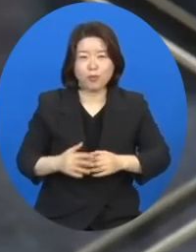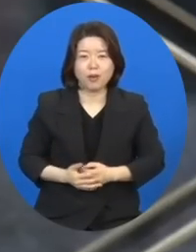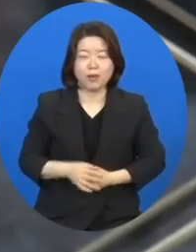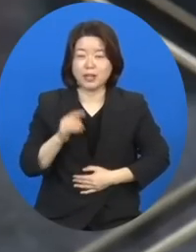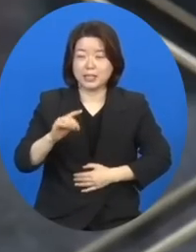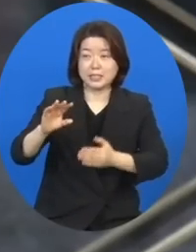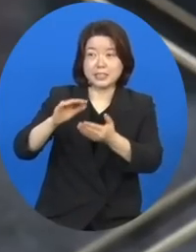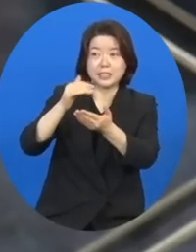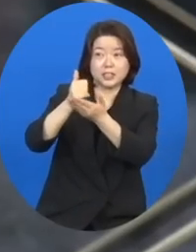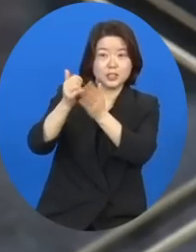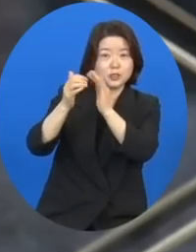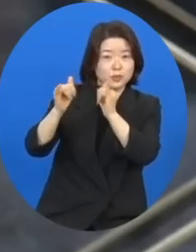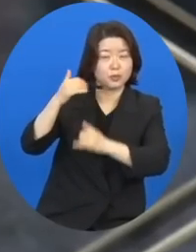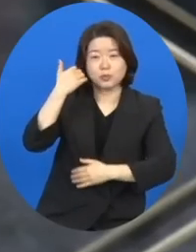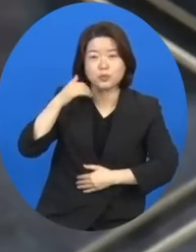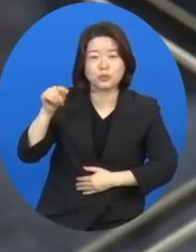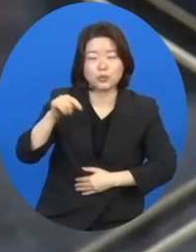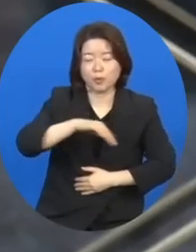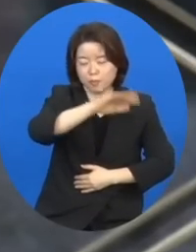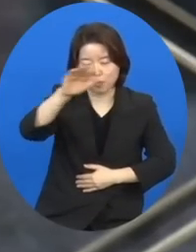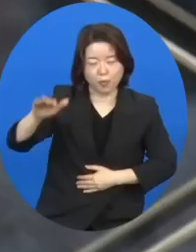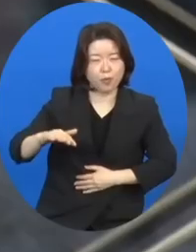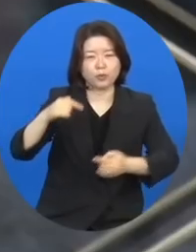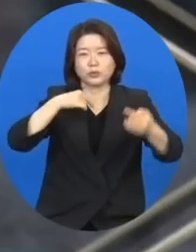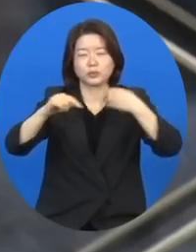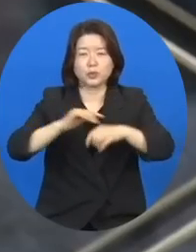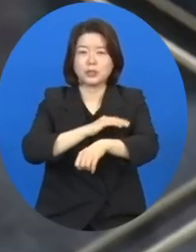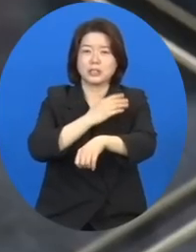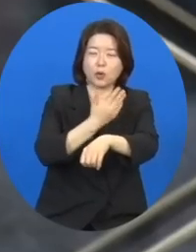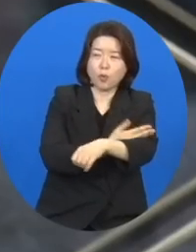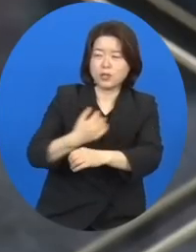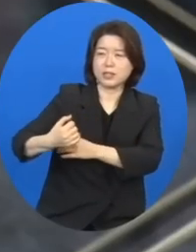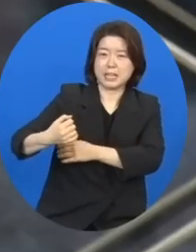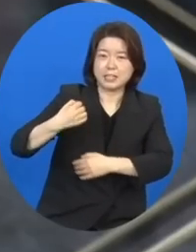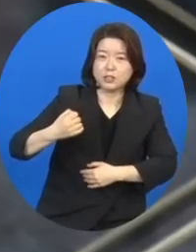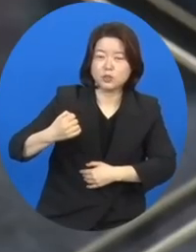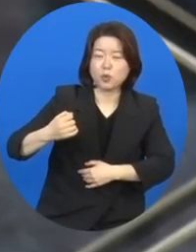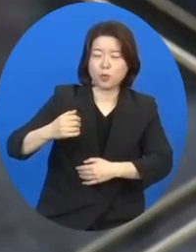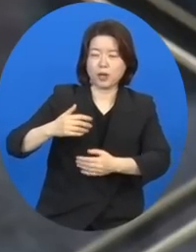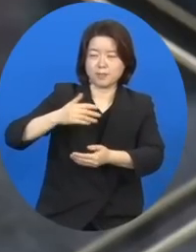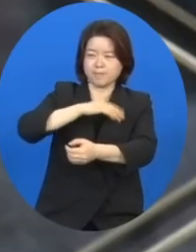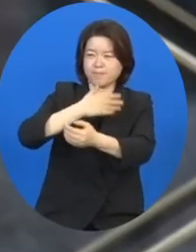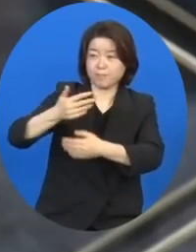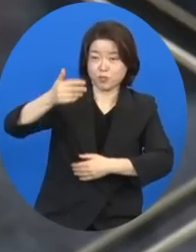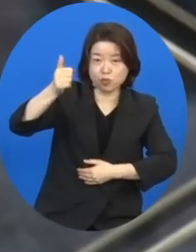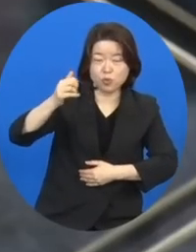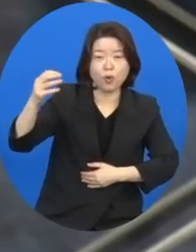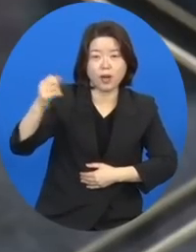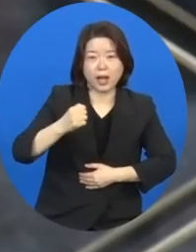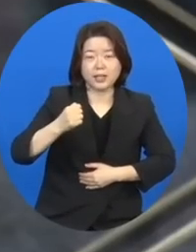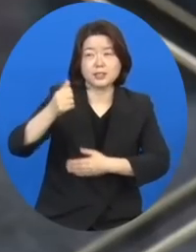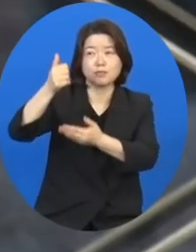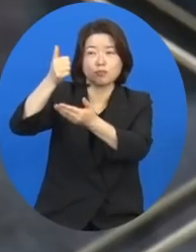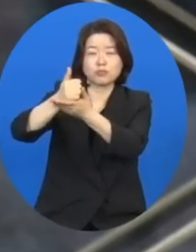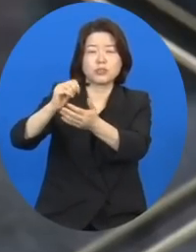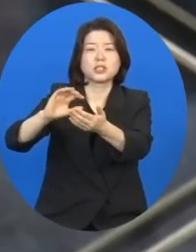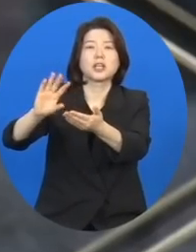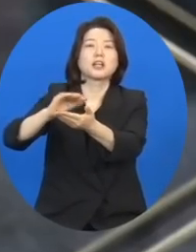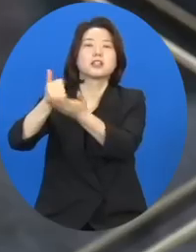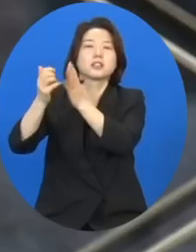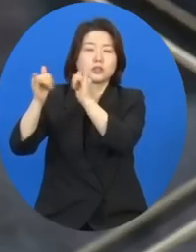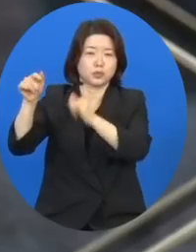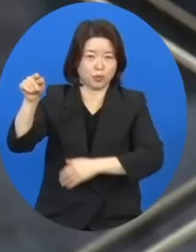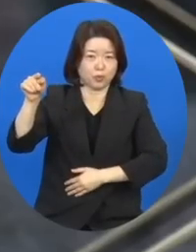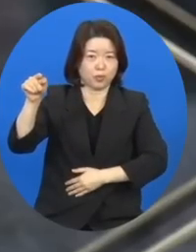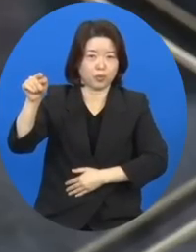누구시냐면 21절에 모든 통치와 권세와 능력과 주권을 가지신 분이 바로 그리스도이십니다. 그런데 우리가 그의